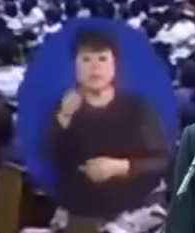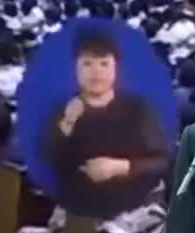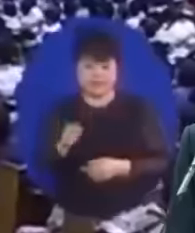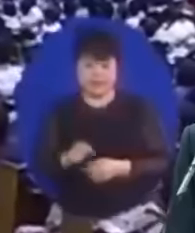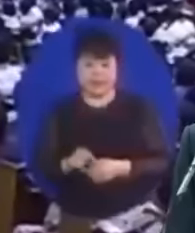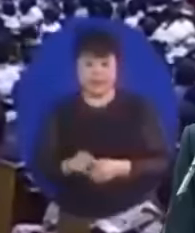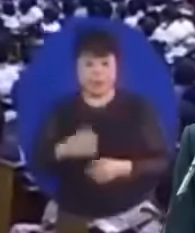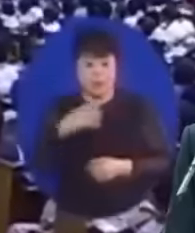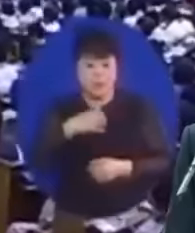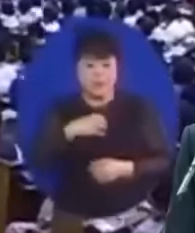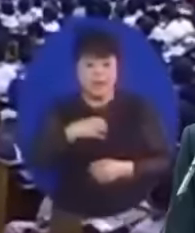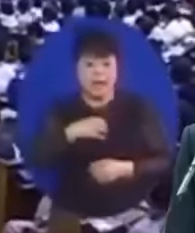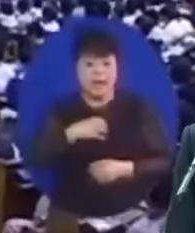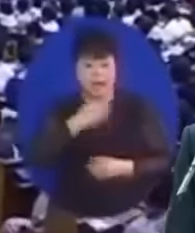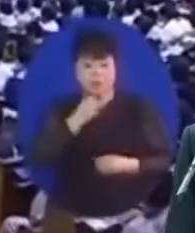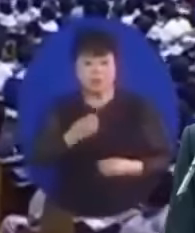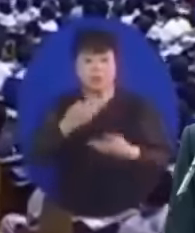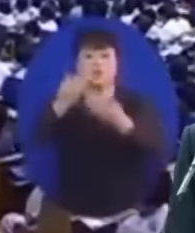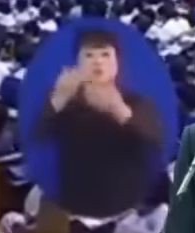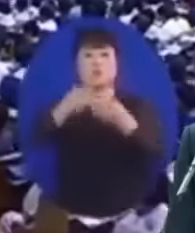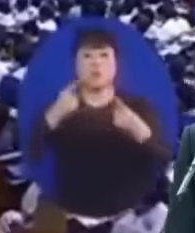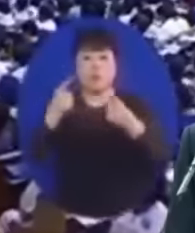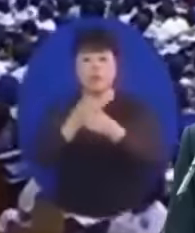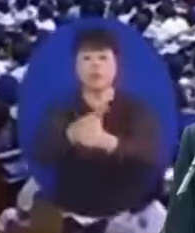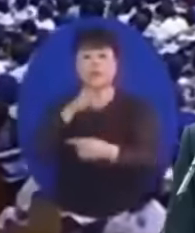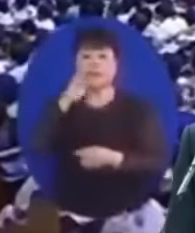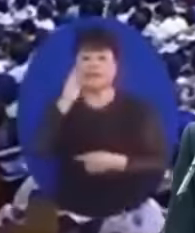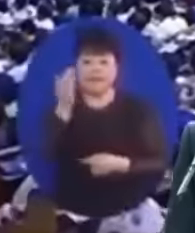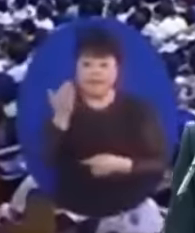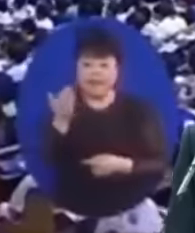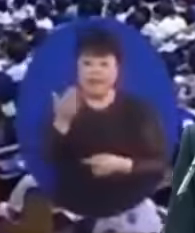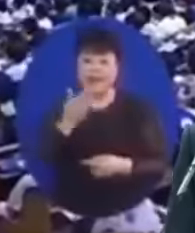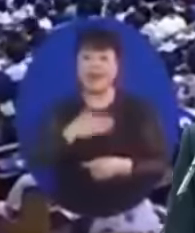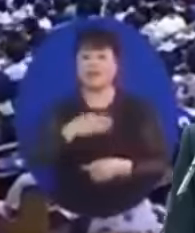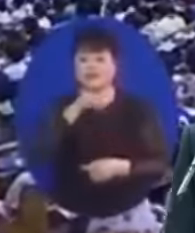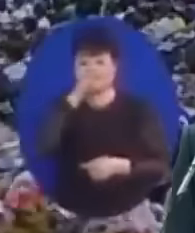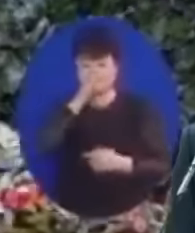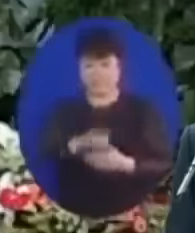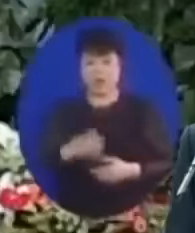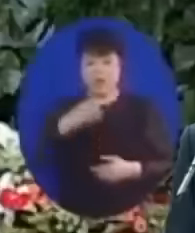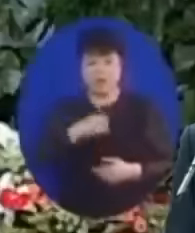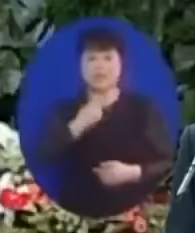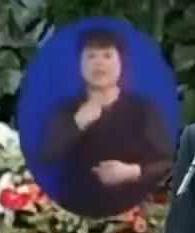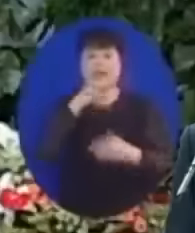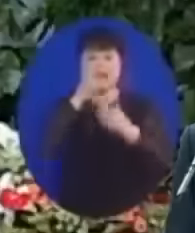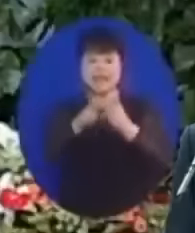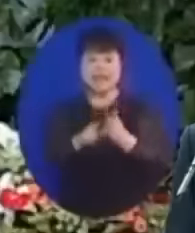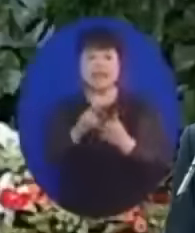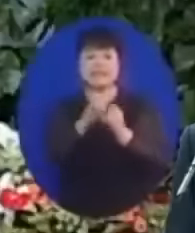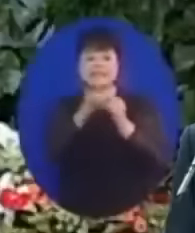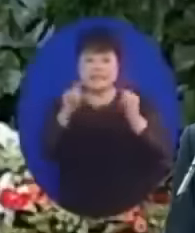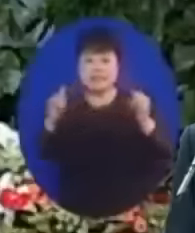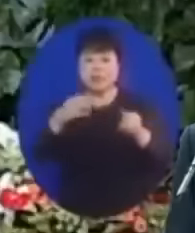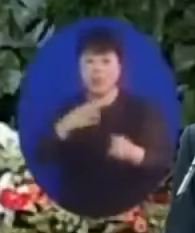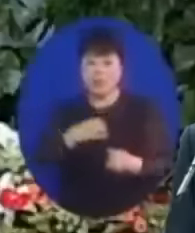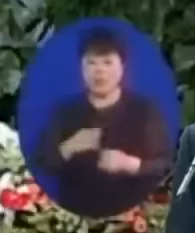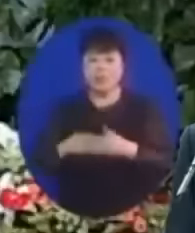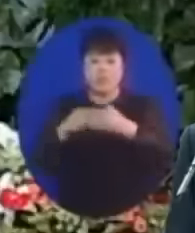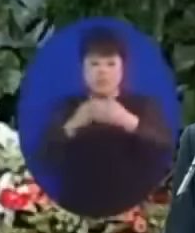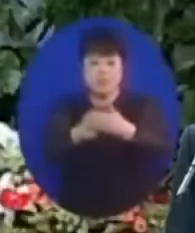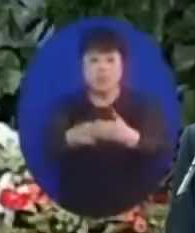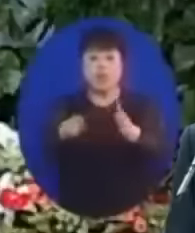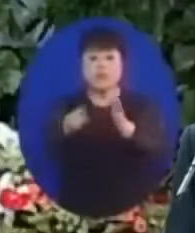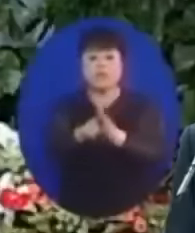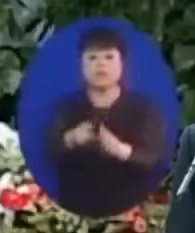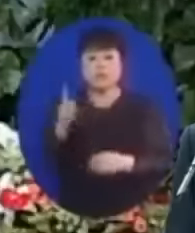85%가 위기가 축복이 되었다는 것을 결론 얻게 된 것입니다. 위기를 당하면 사람들은 위기를 극복하기